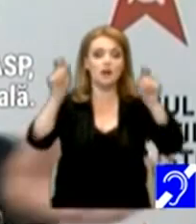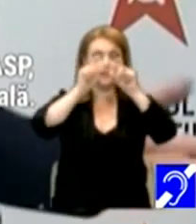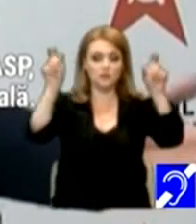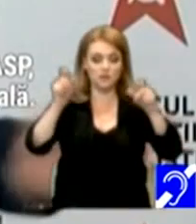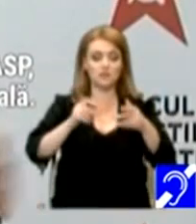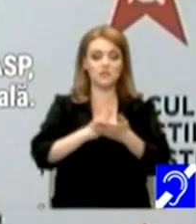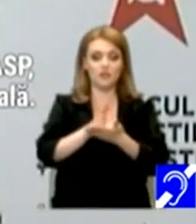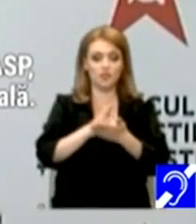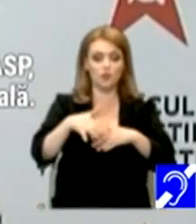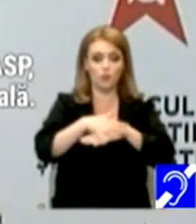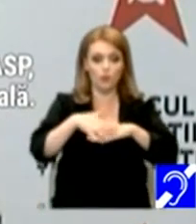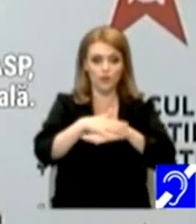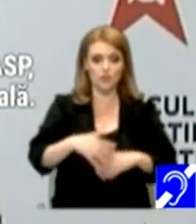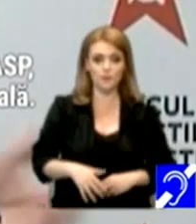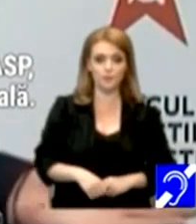принципе, сейчас